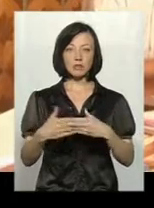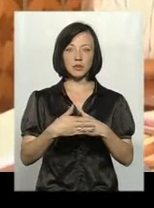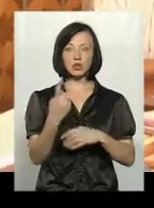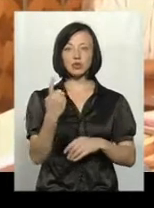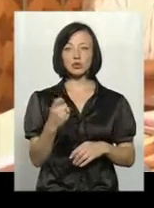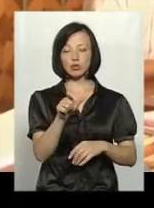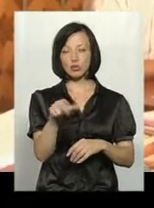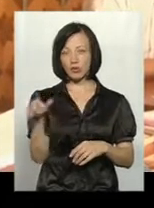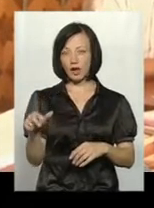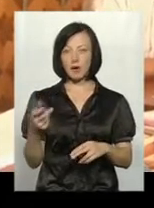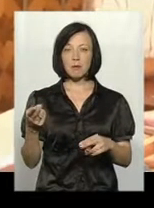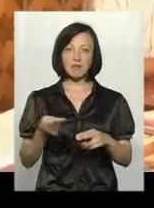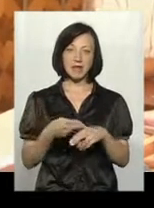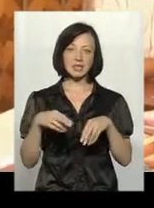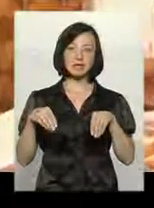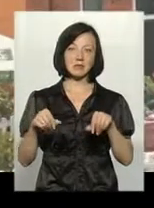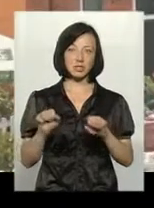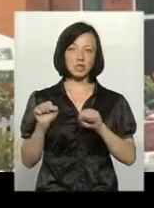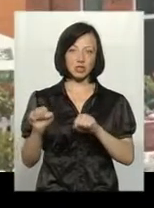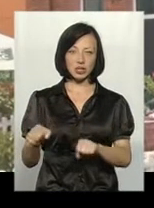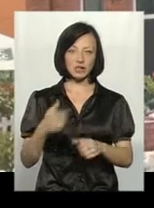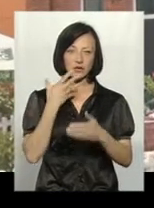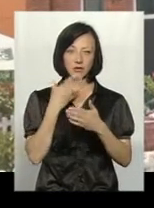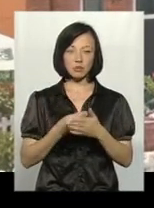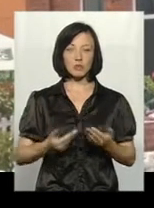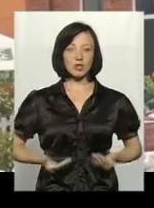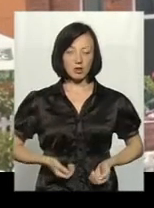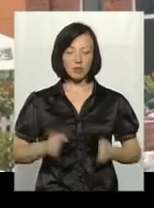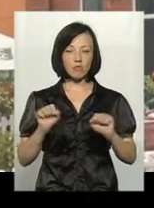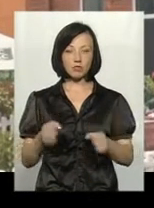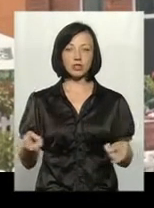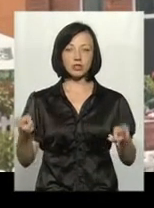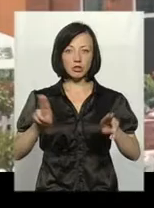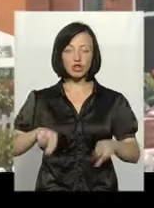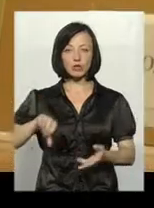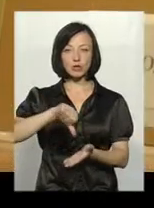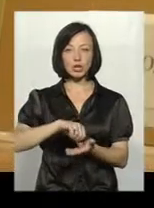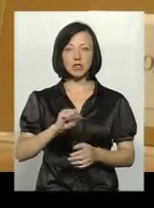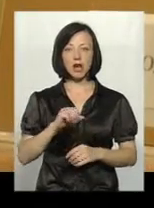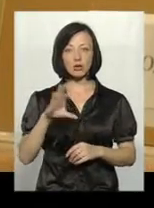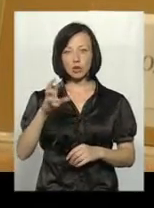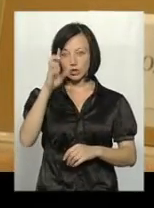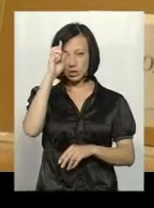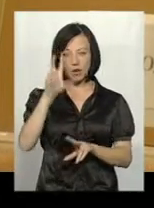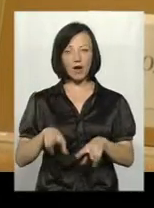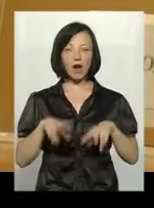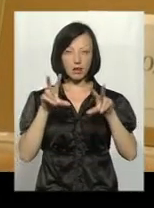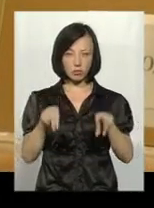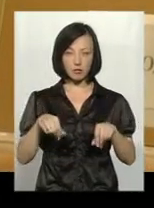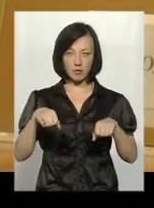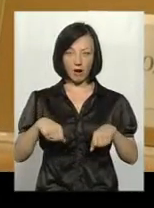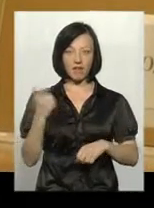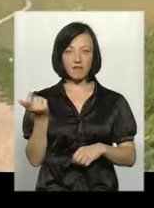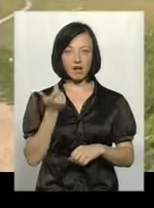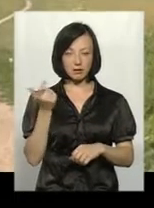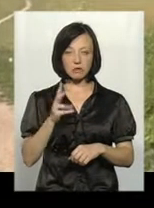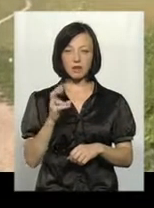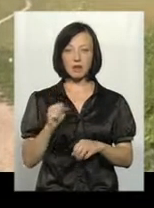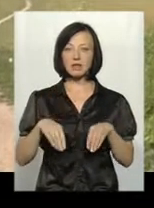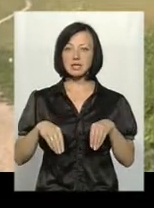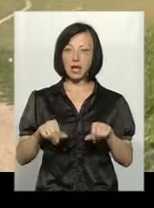землі, яку вони захищали ціною власного життя, тепер можуть залишитися учасники АТО. Держава гарантувала їм право власності на